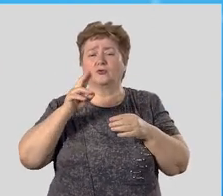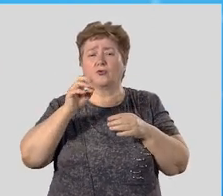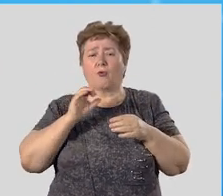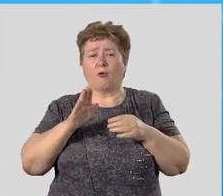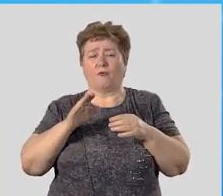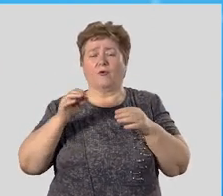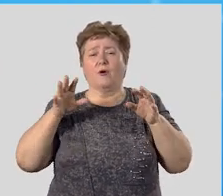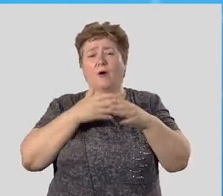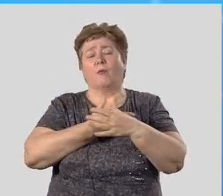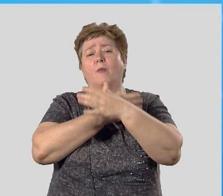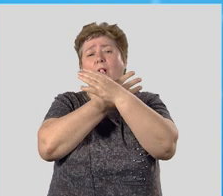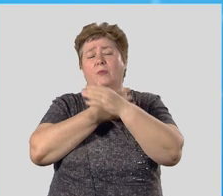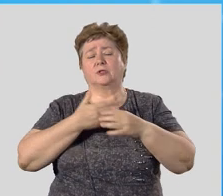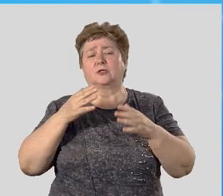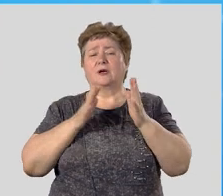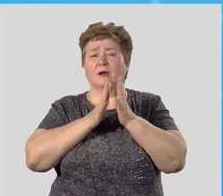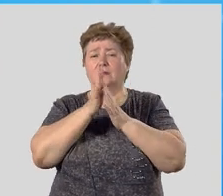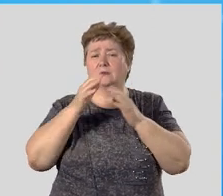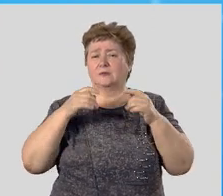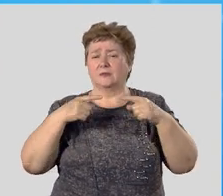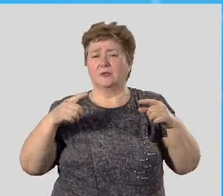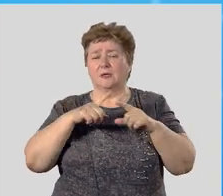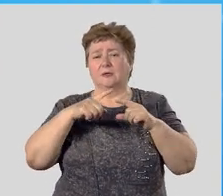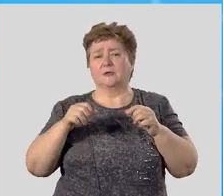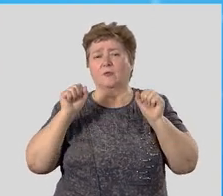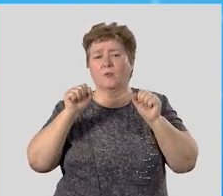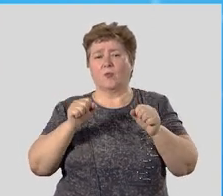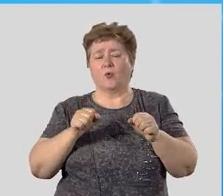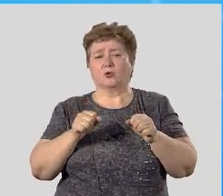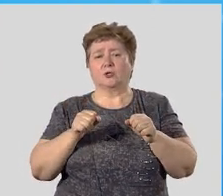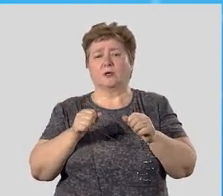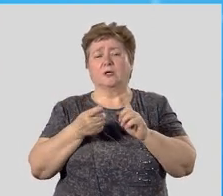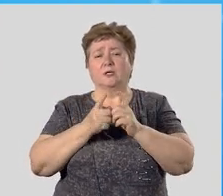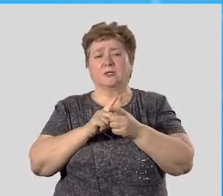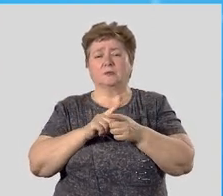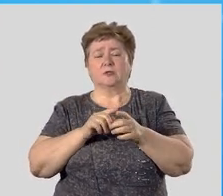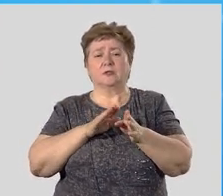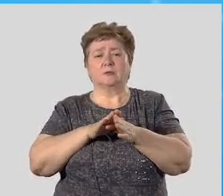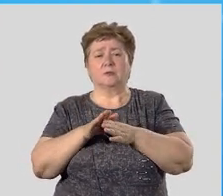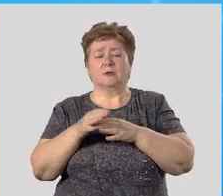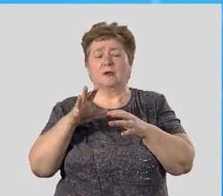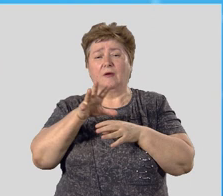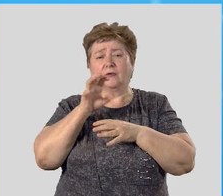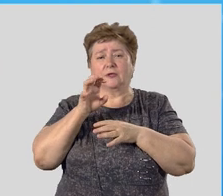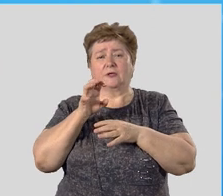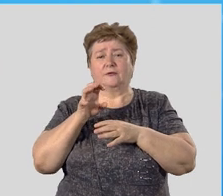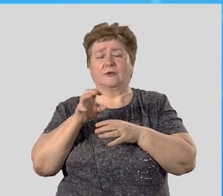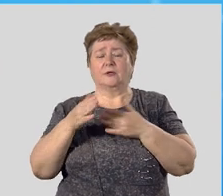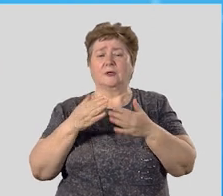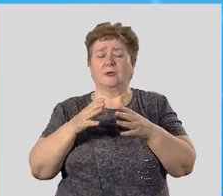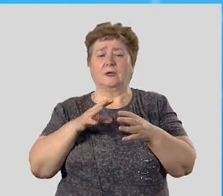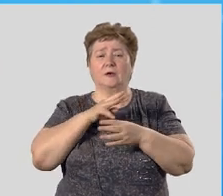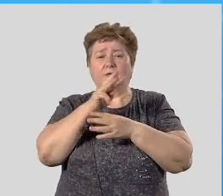жуков, бабочек, гербариев растений, можно заменить, используя фотографирование